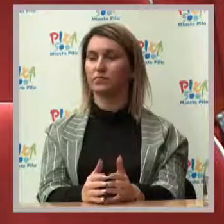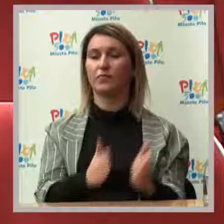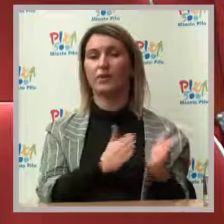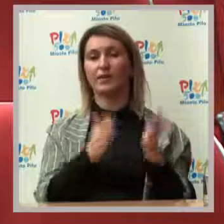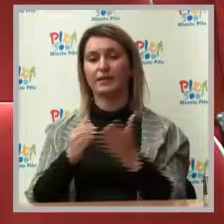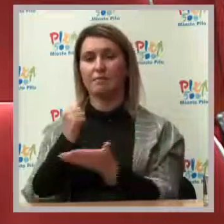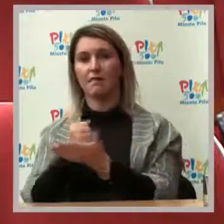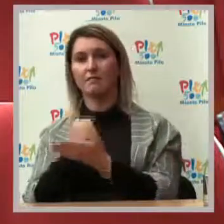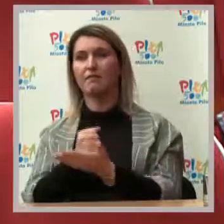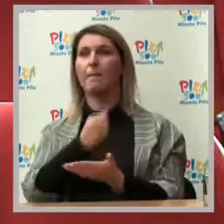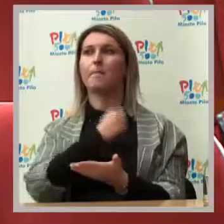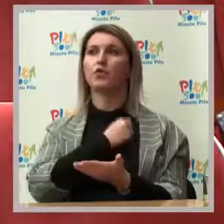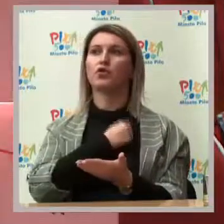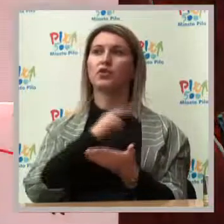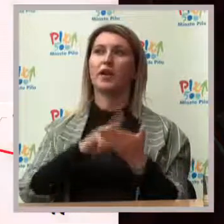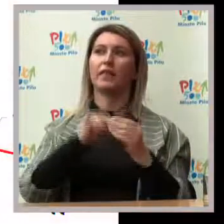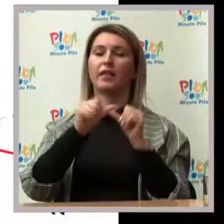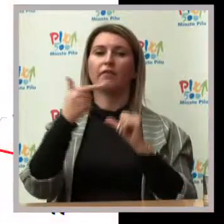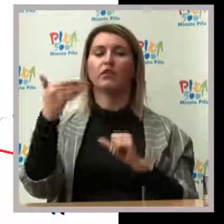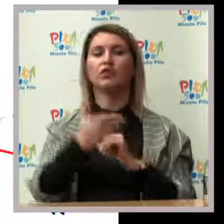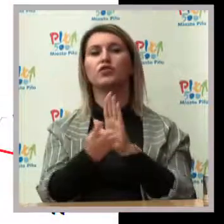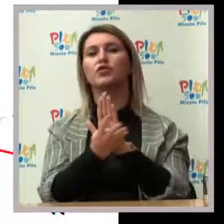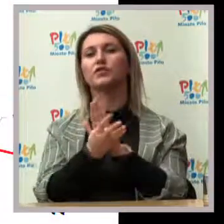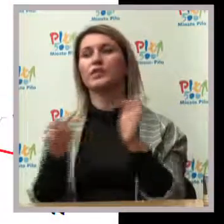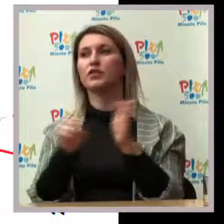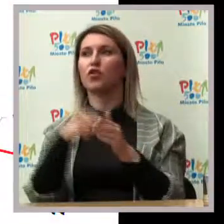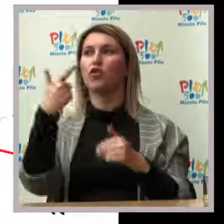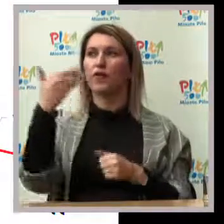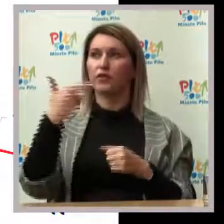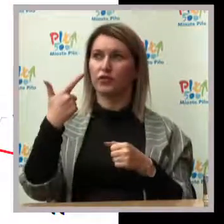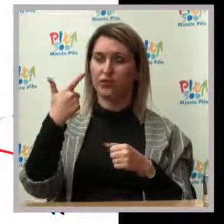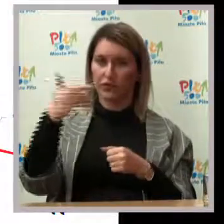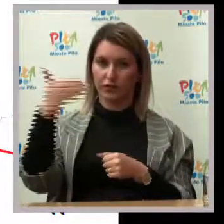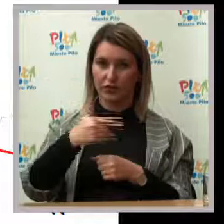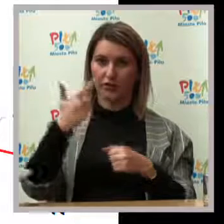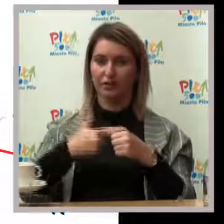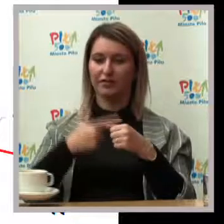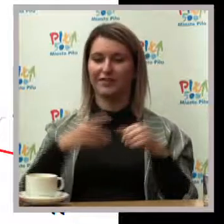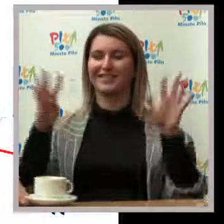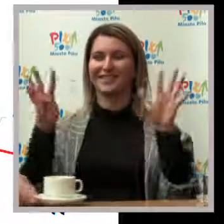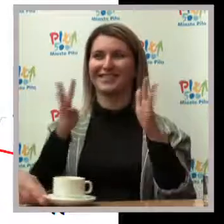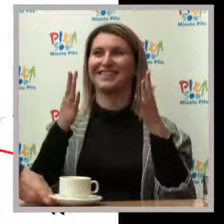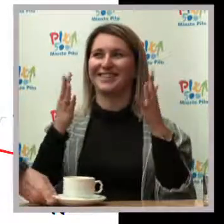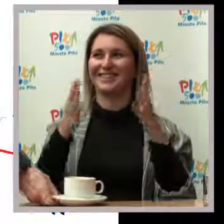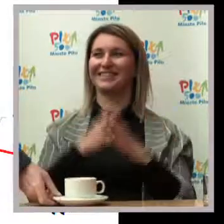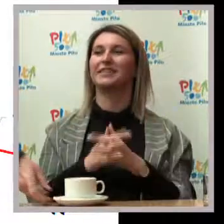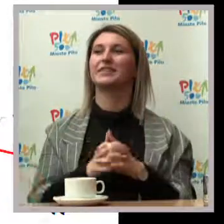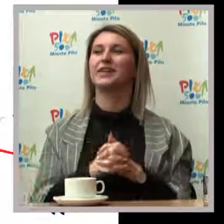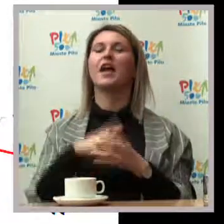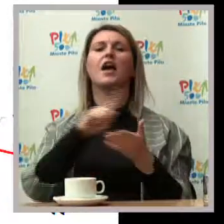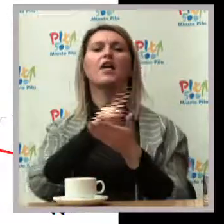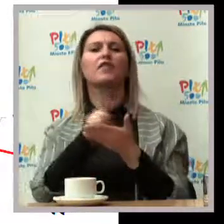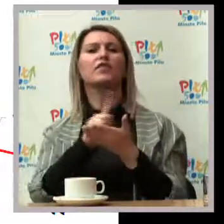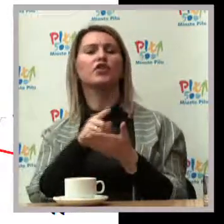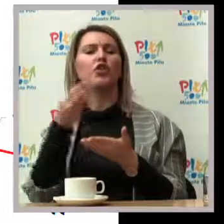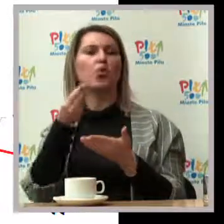Wskaźnik zadłużenia. Proszę Państwa, na dzień tworzenia budżetu wskaźnik zadłużenia to 30,31%. W wyniku spłat